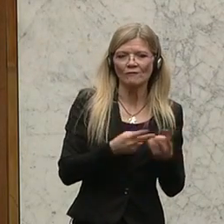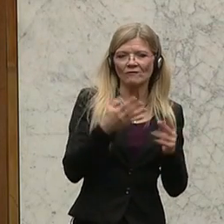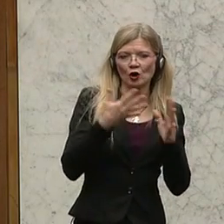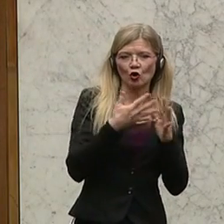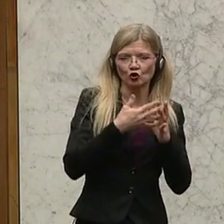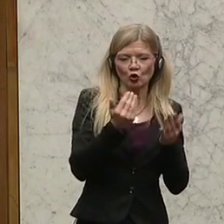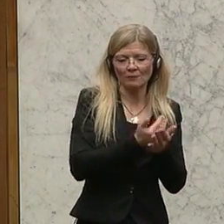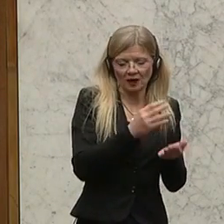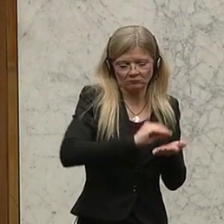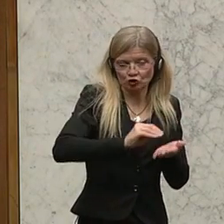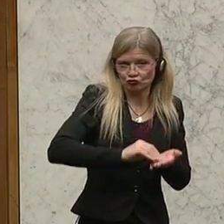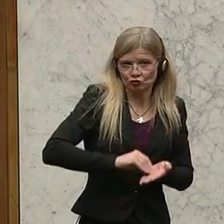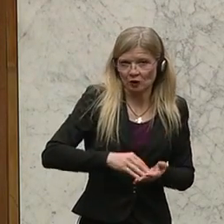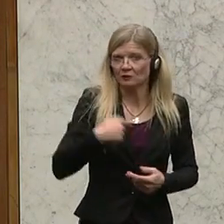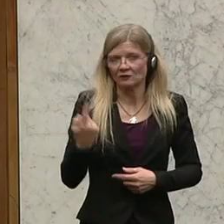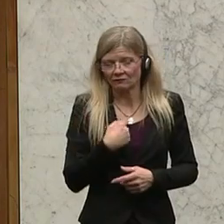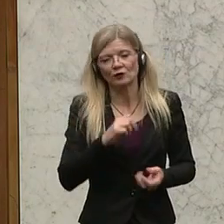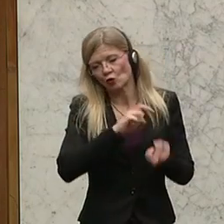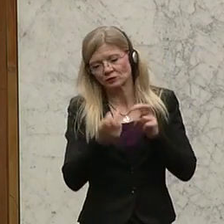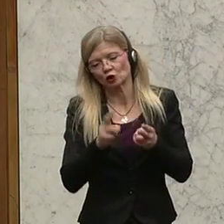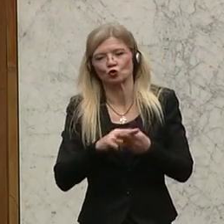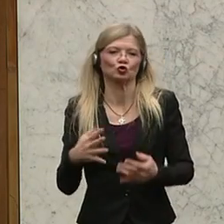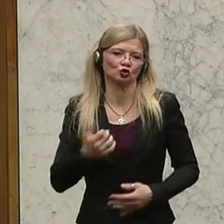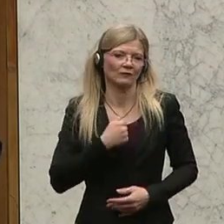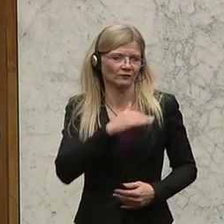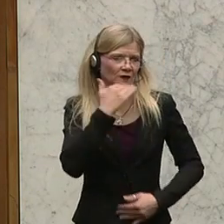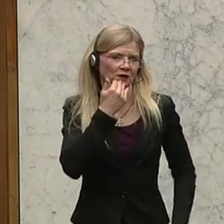auch tatsächlich umsetzen und erreichen können. Vielen Dank.